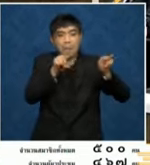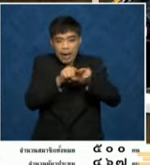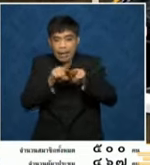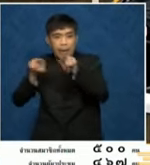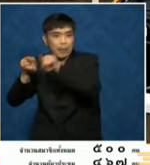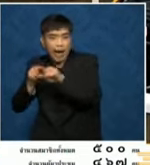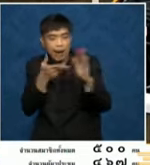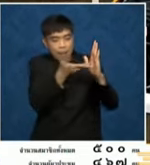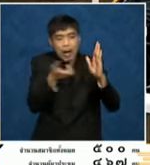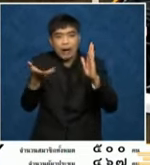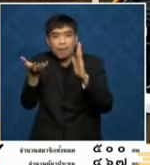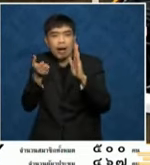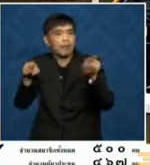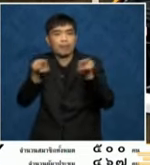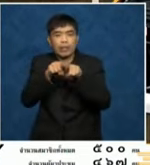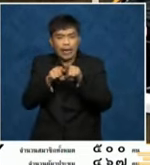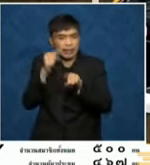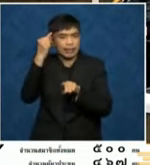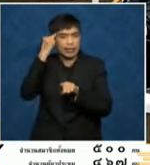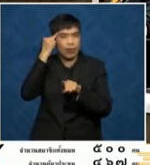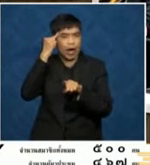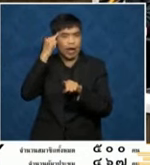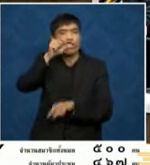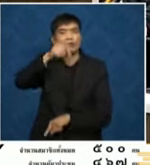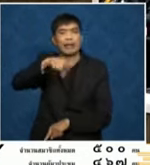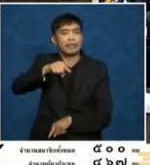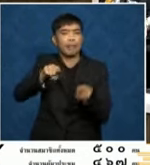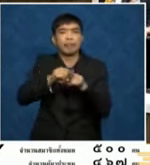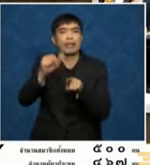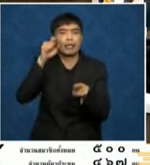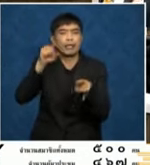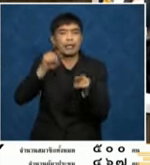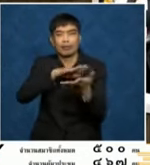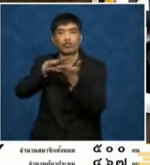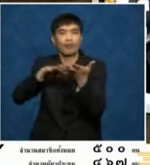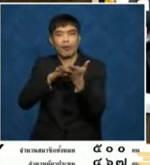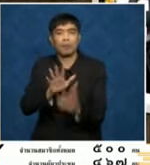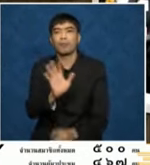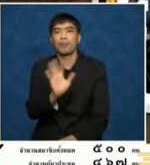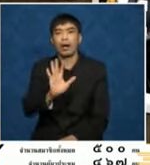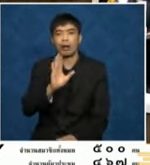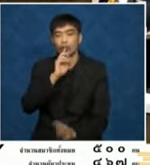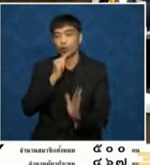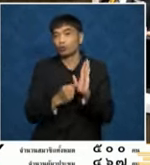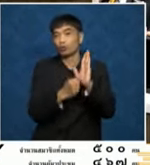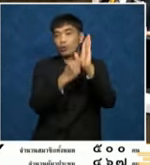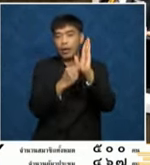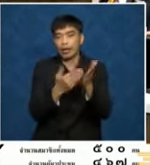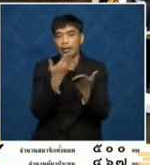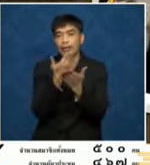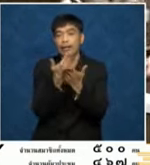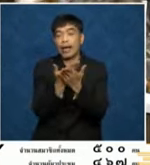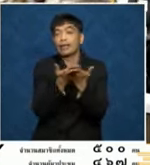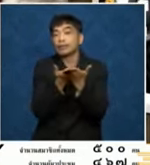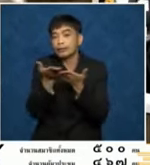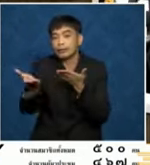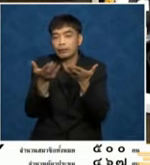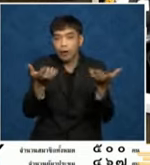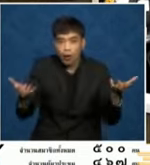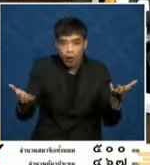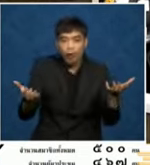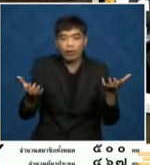กระบวนการที่ทำงานที่จะนำไปสู่การทับซ้อนในระดับพื้นที่ครับงบประมาณว่าด้วยการจัดซื้ออุปกรณ์ครุ